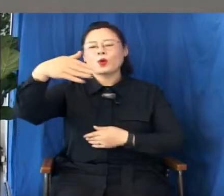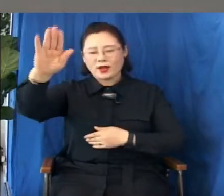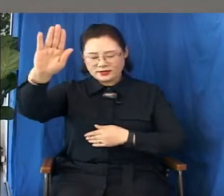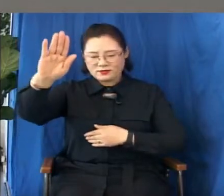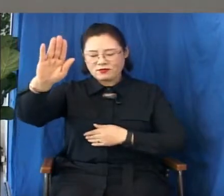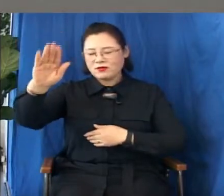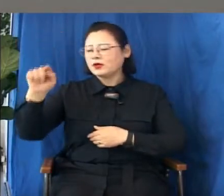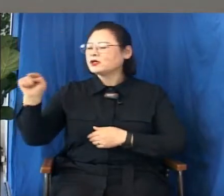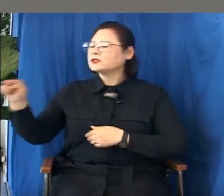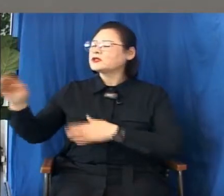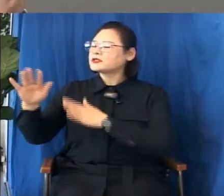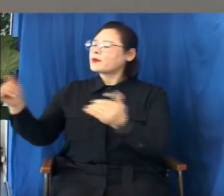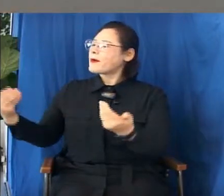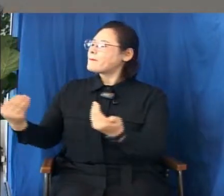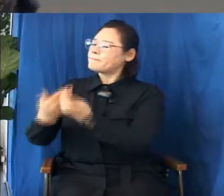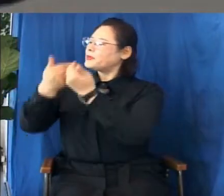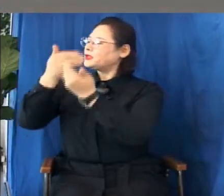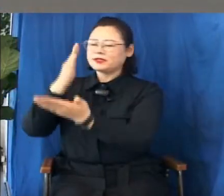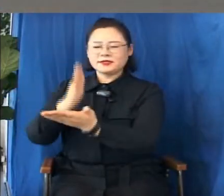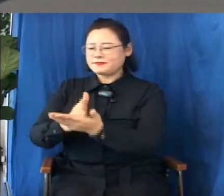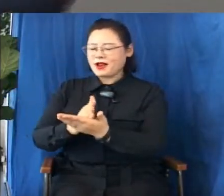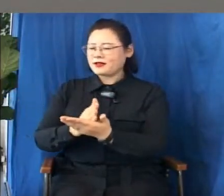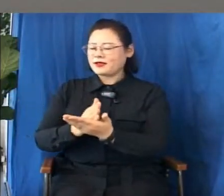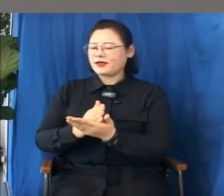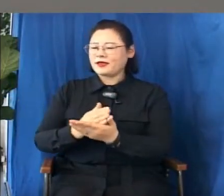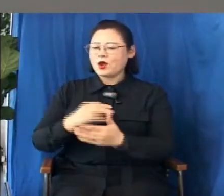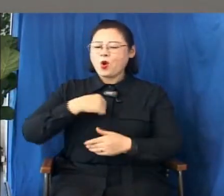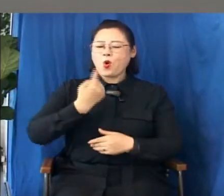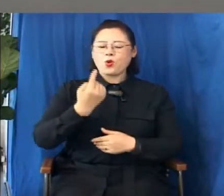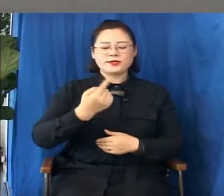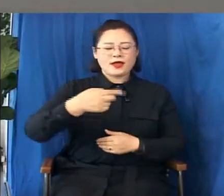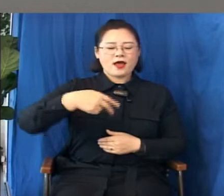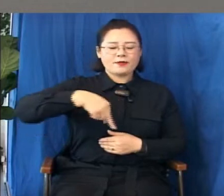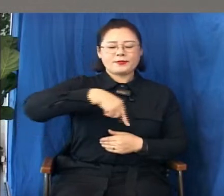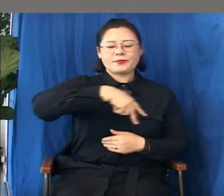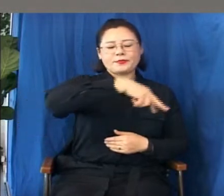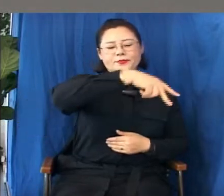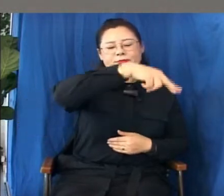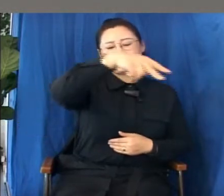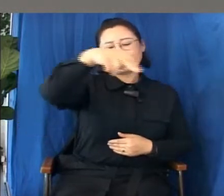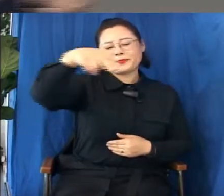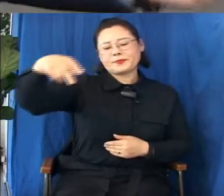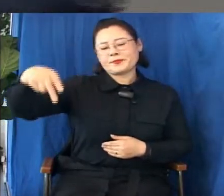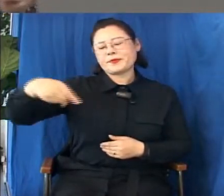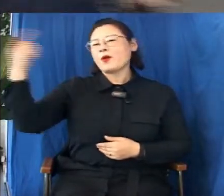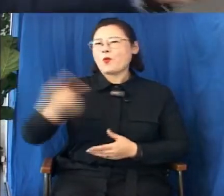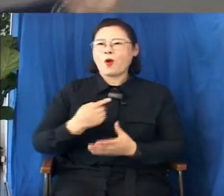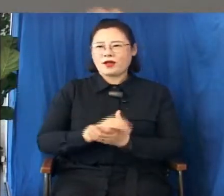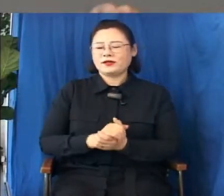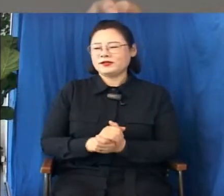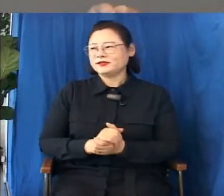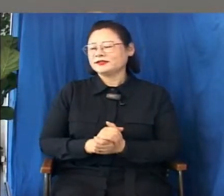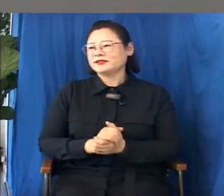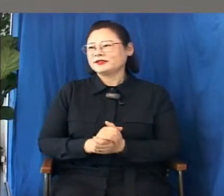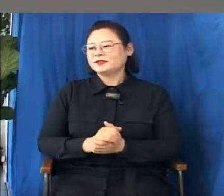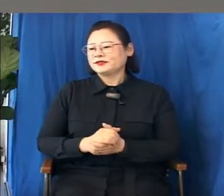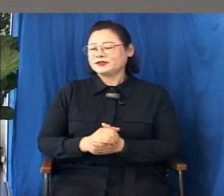사람과 부딪히니까 밖으로 나가서 동네를 한 바퀴 돌든지 그러면 또 못 나가게 막는 사람이 있어요.